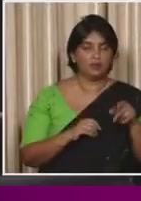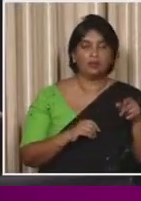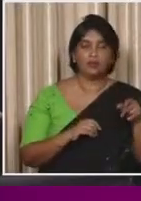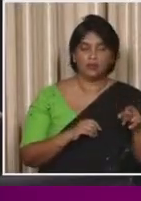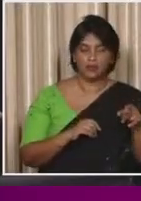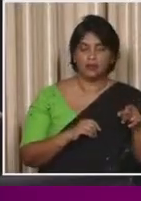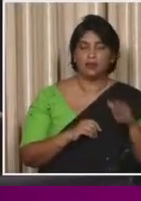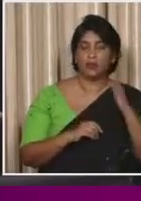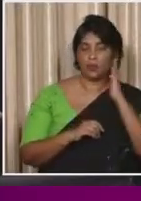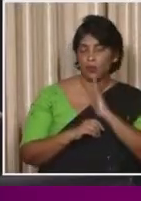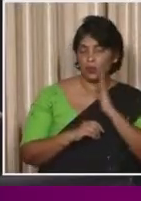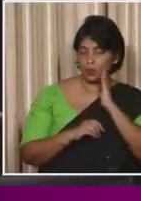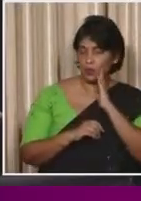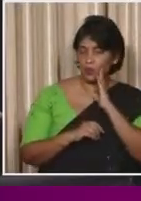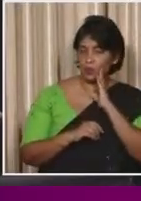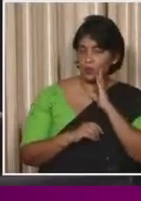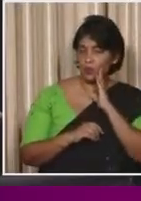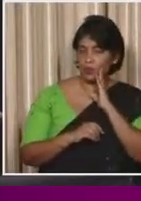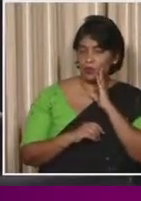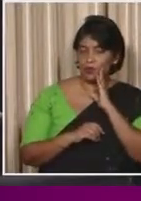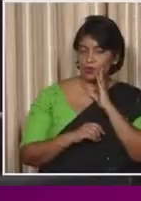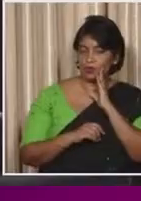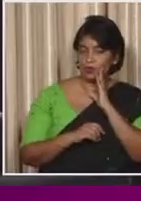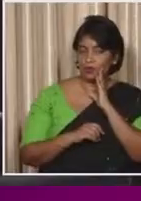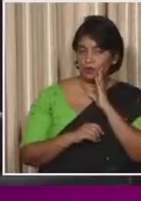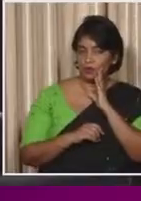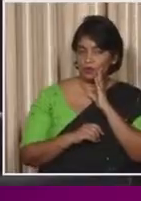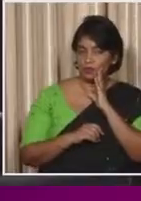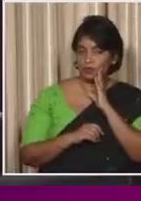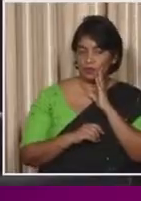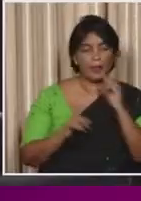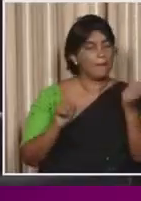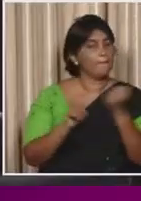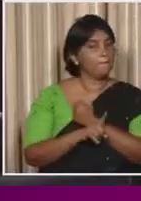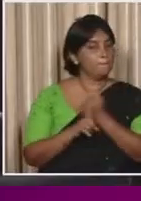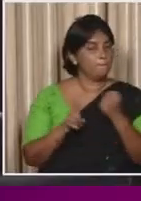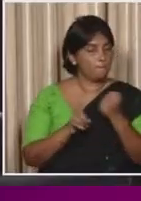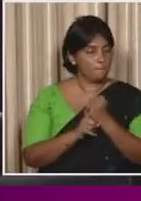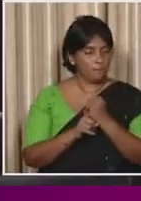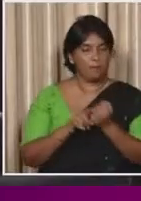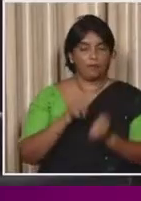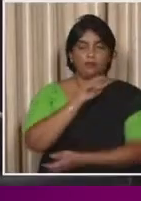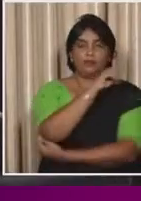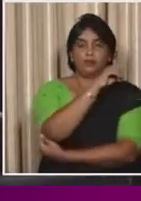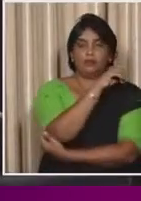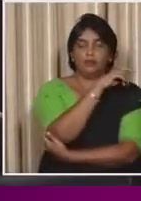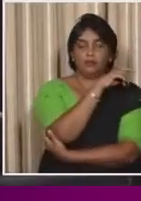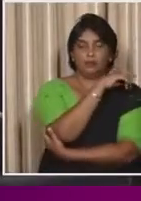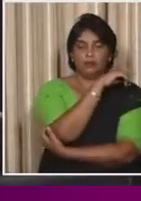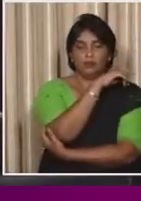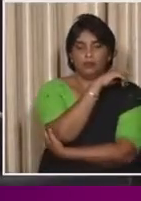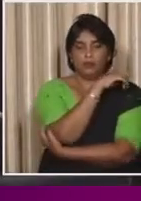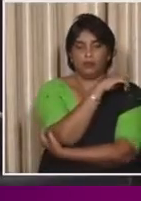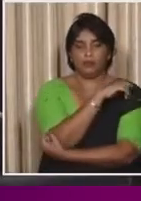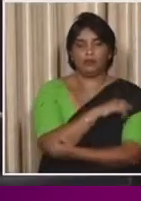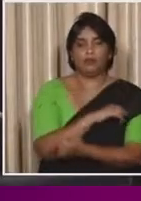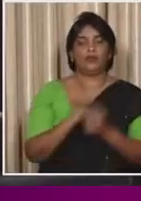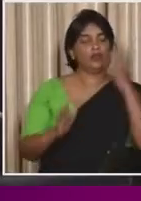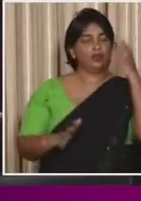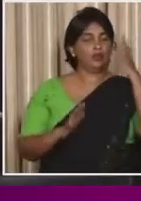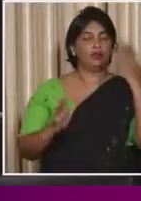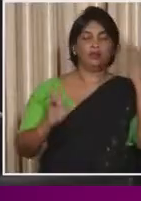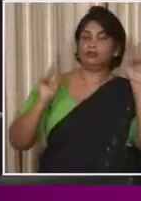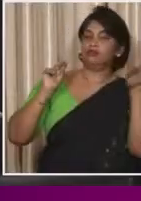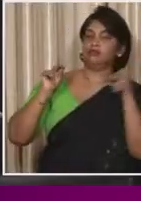இனப்படுகொலை உள்ளிட்ட சர்வதேச குற்றங்கள் தொடர்பில் அவர்கள் பேசுகின்றார்கள். ஒரு நாட்டிற்குள் இடம்பெற்ற பயங்கரவாத நடவடிக்கைகள்